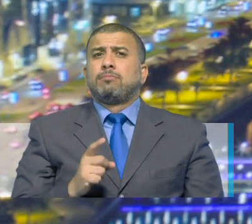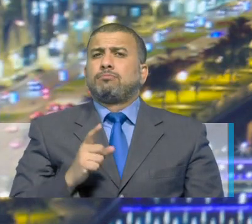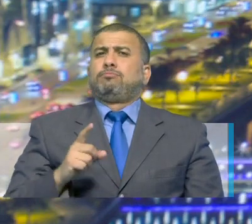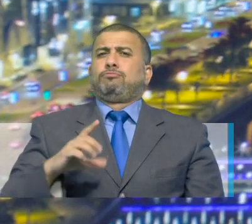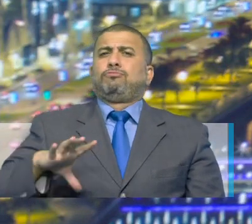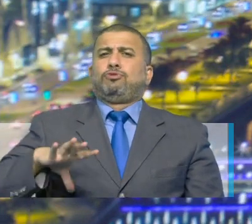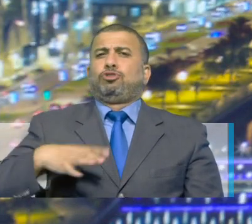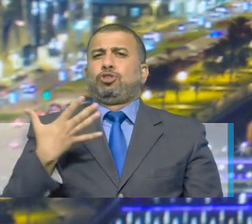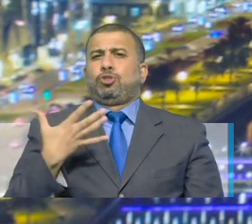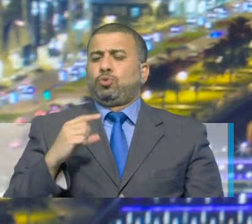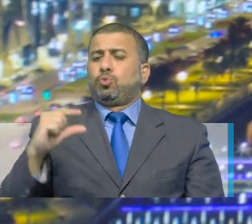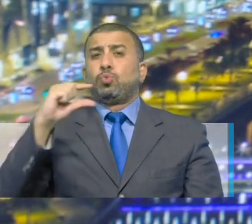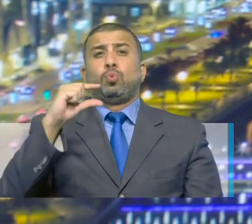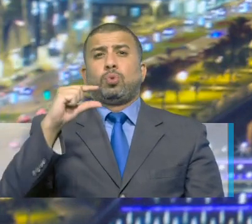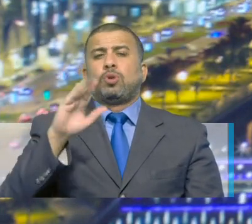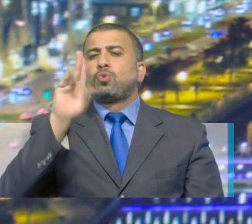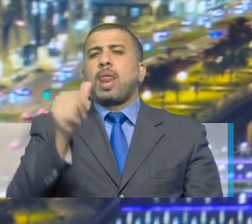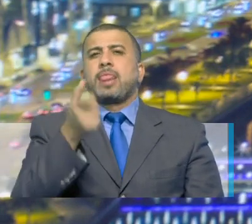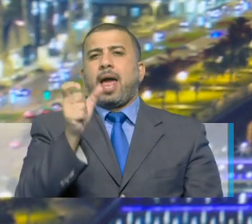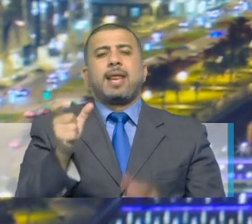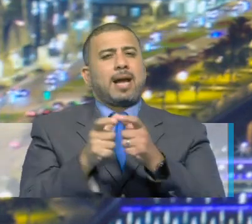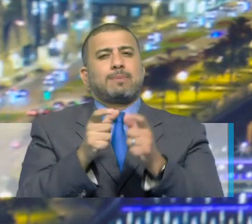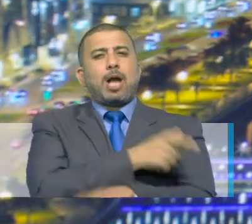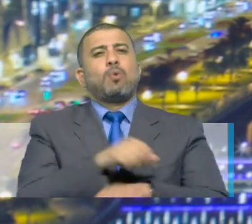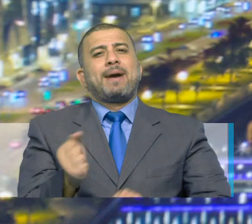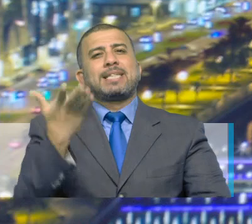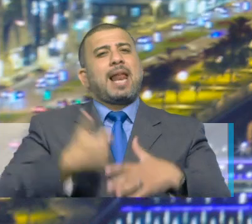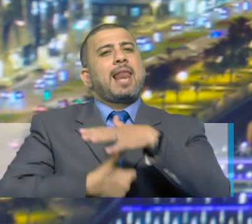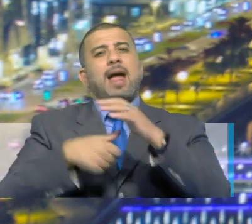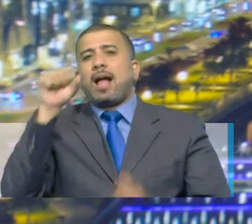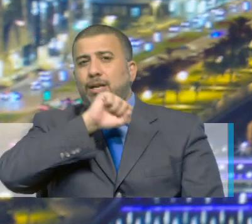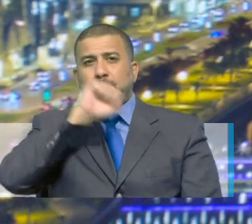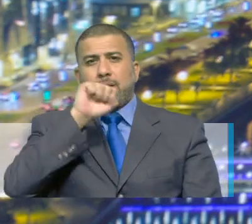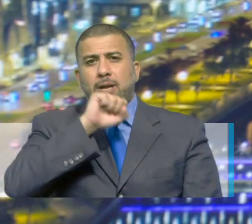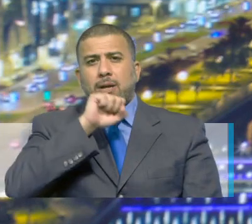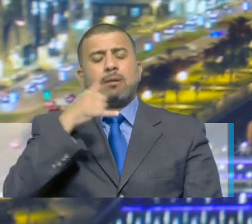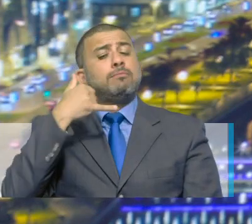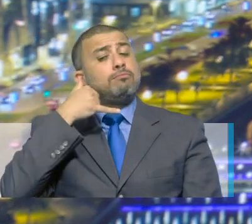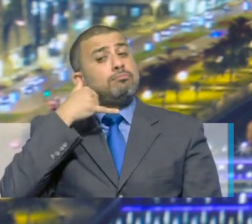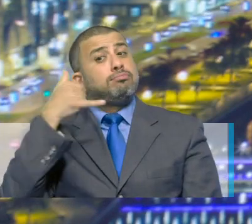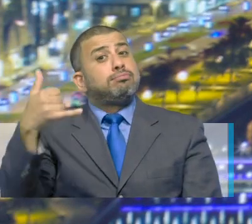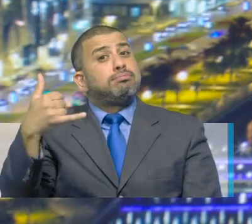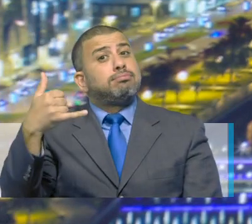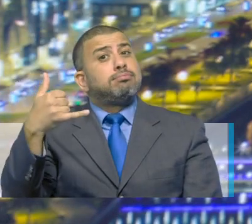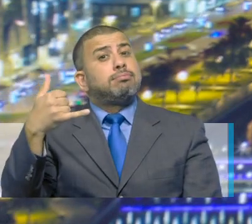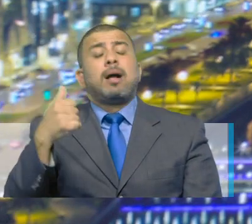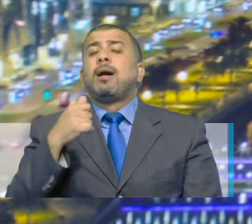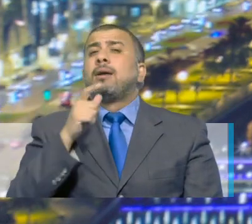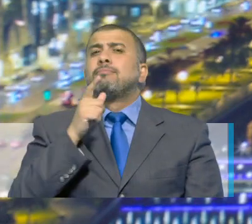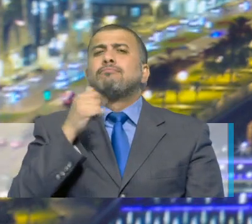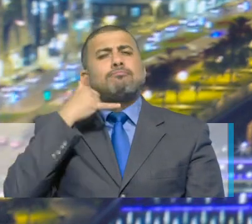كانت لصاحب السمو الشيخ الدكتور سلطان بن محمد القاسمي عضو المجلس الأعلى حاكم الشارقة مداخلة